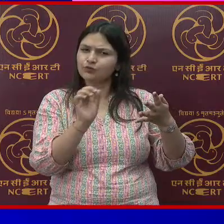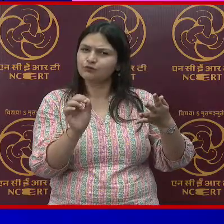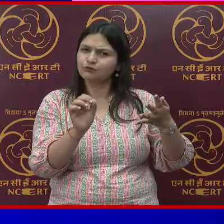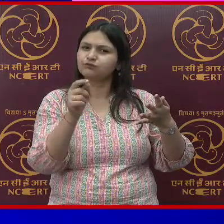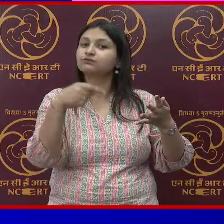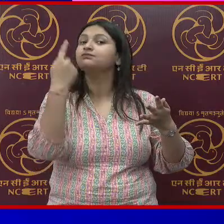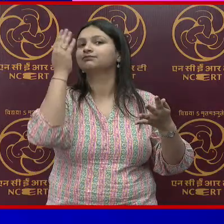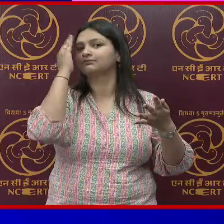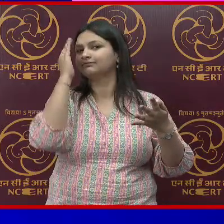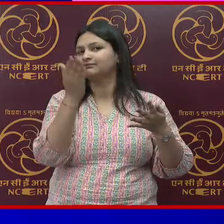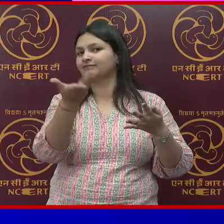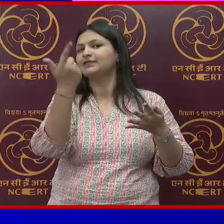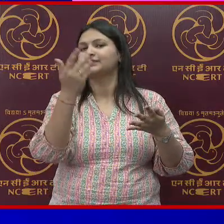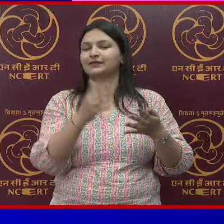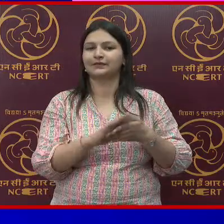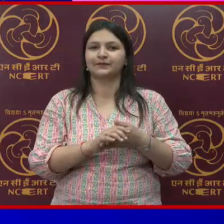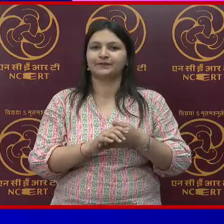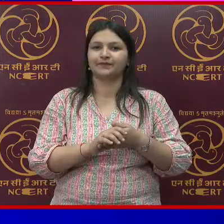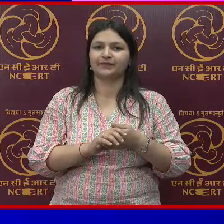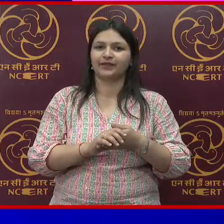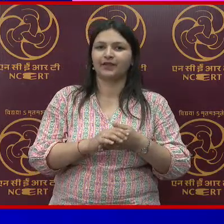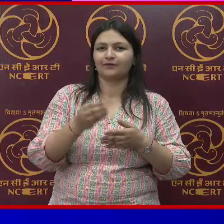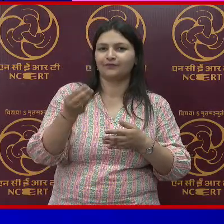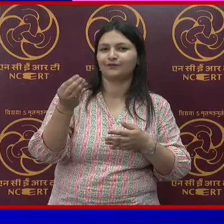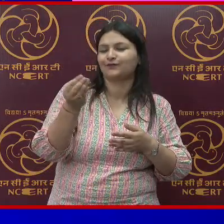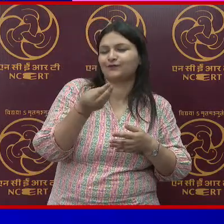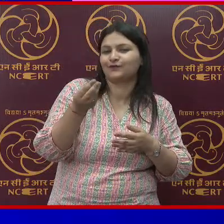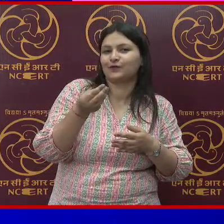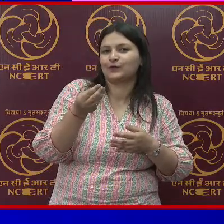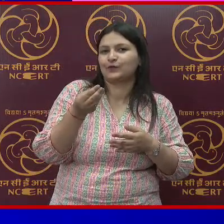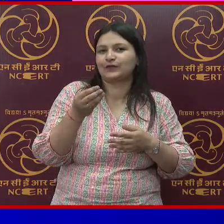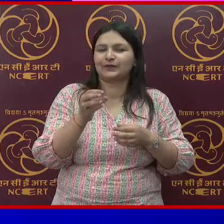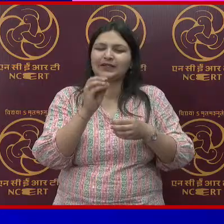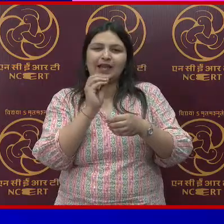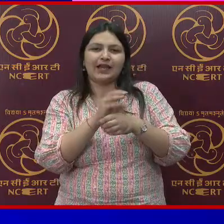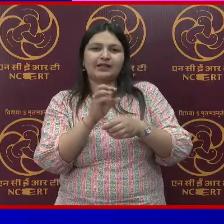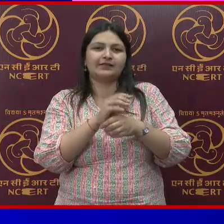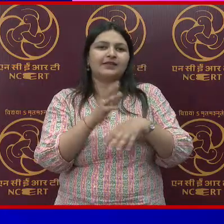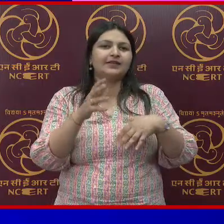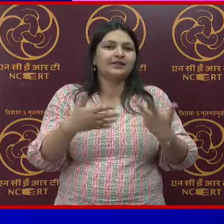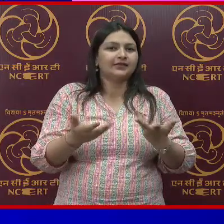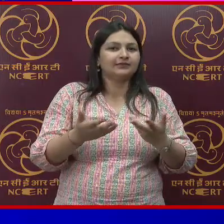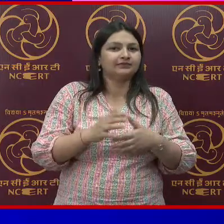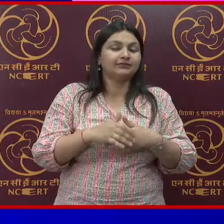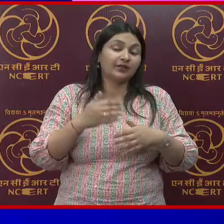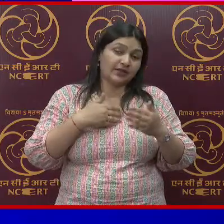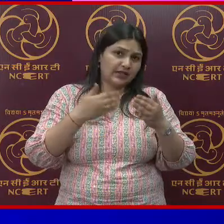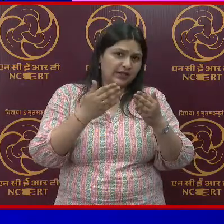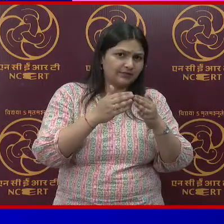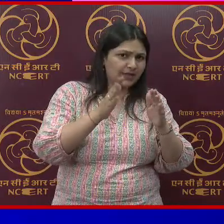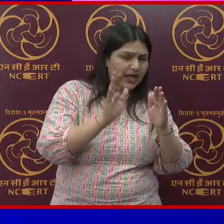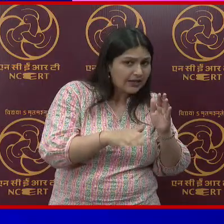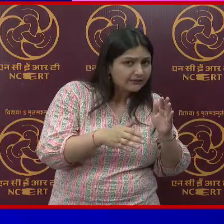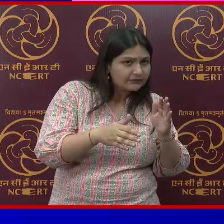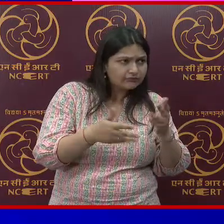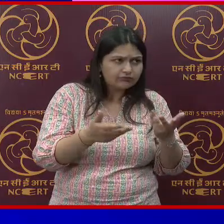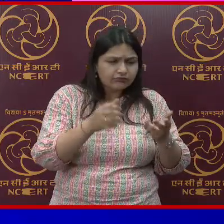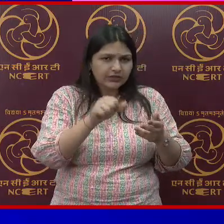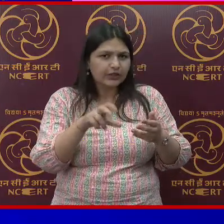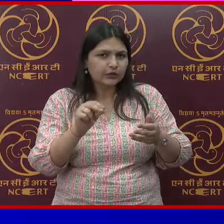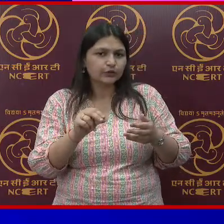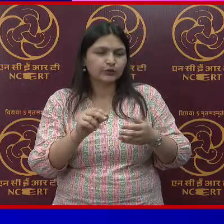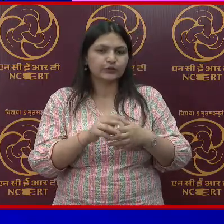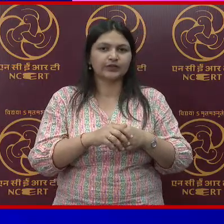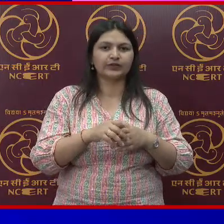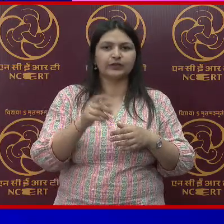नहीं है. मैम कुछ क्लू दे सकते हैं क्या? वो हमारे घर में है, हम उसे डेली यूज करते हैं. बिल्कुल, वो आप जब भी यूज करेंगे आप